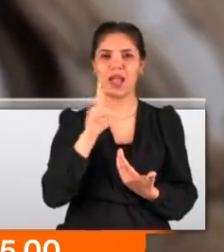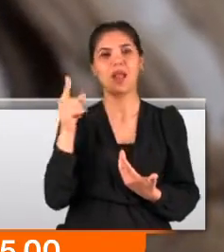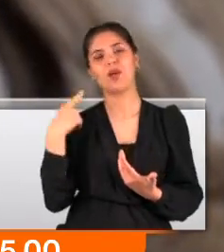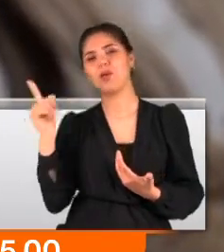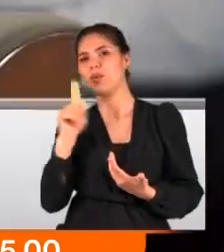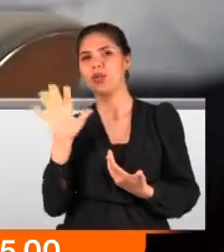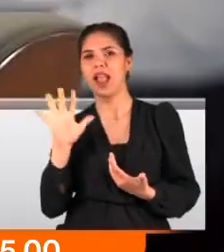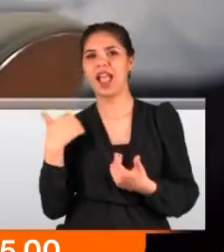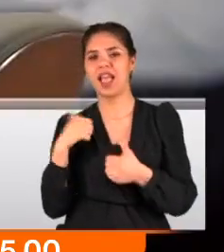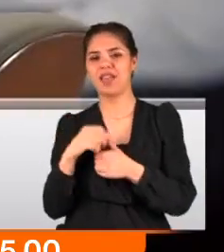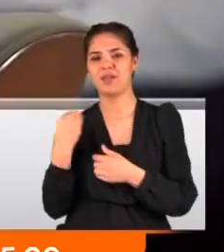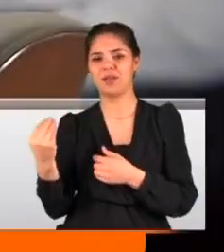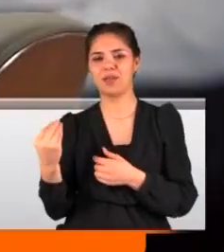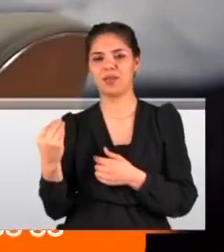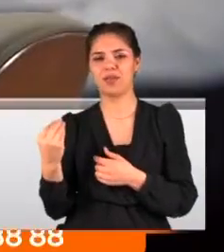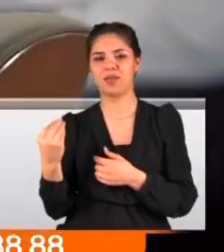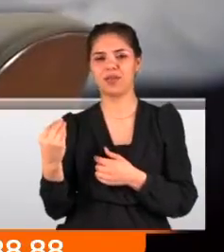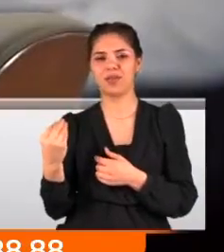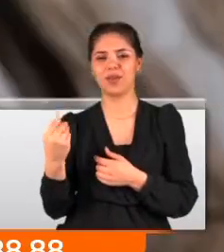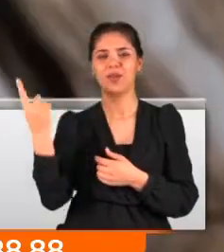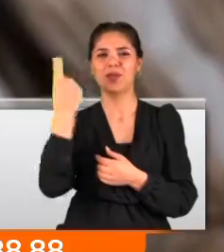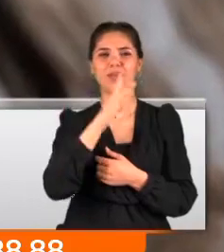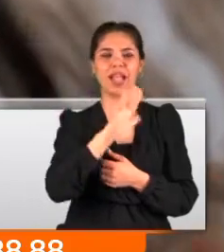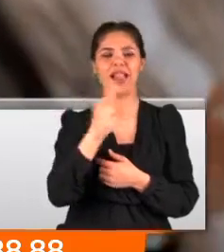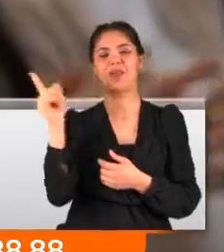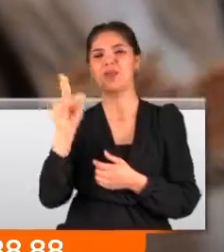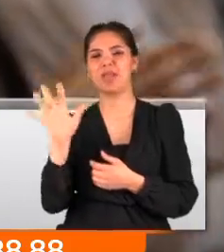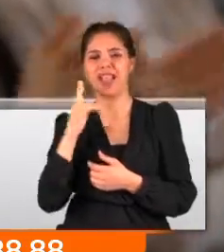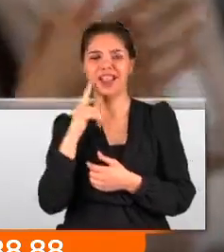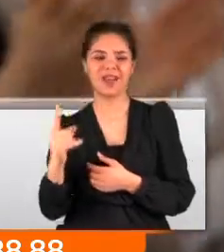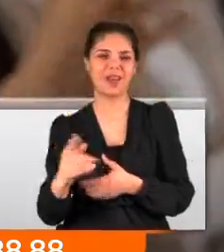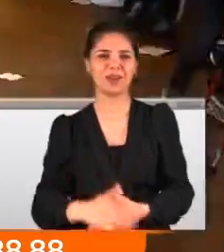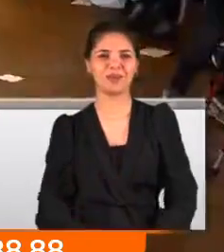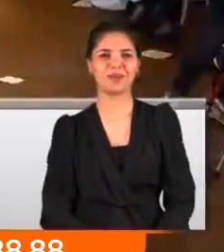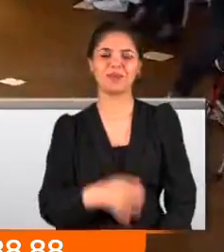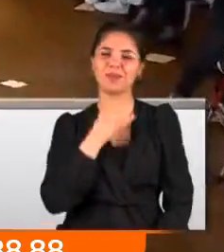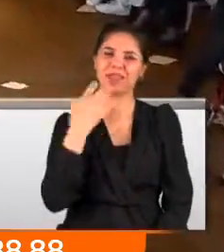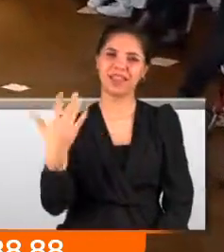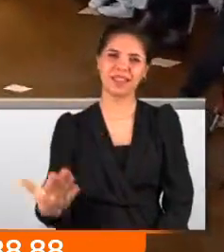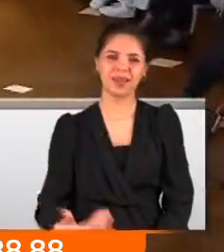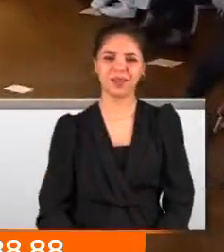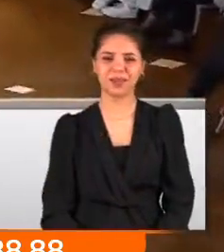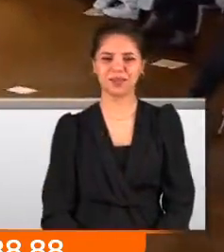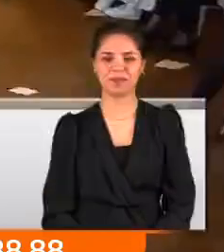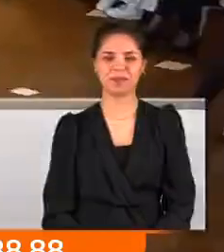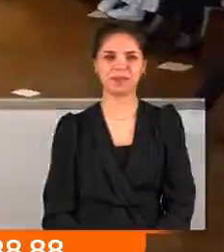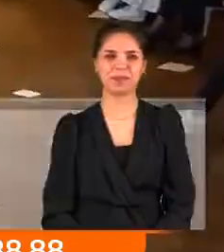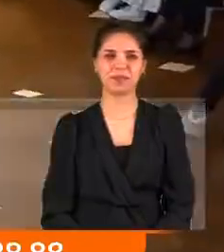ona mı vereceksiniz? %50, %50. Peki, teşekkür ederim Sayın Cumhurbaşkanım.